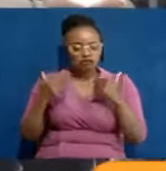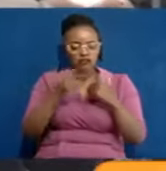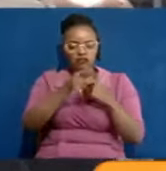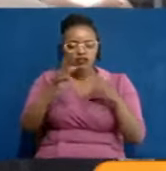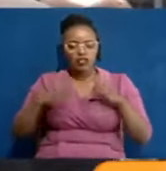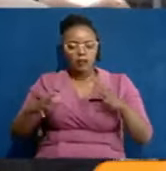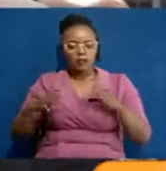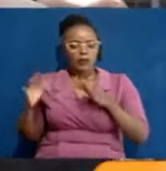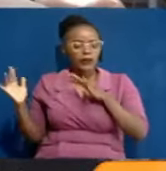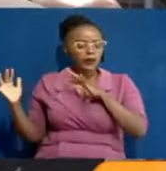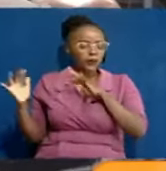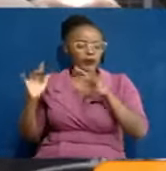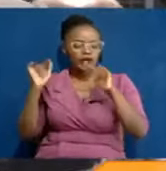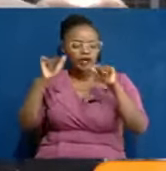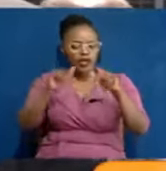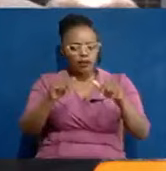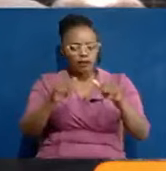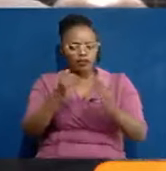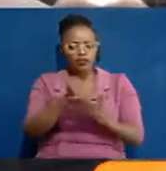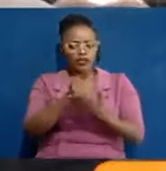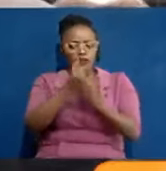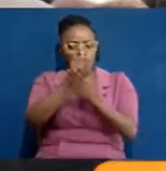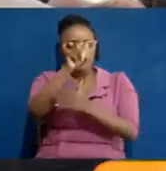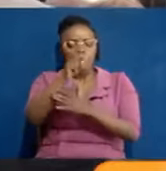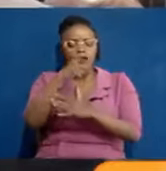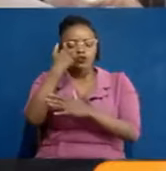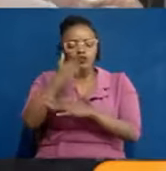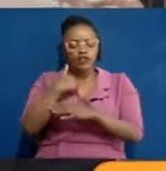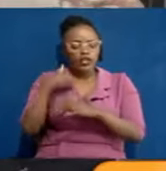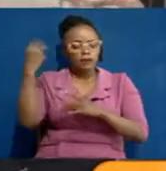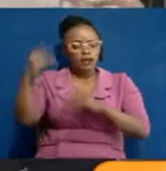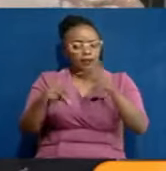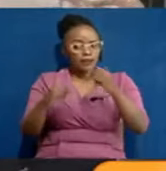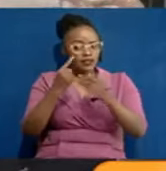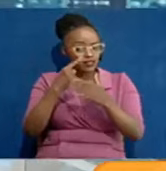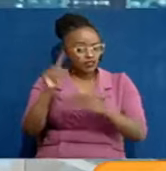wananchi mlijitokeza kusaidia ambaye alikuwa amedhulumiwa. Si kweli?